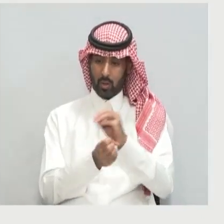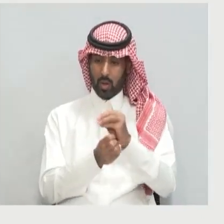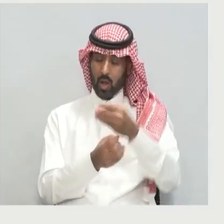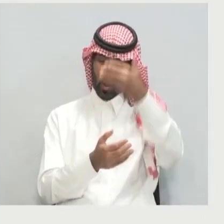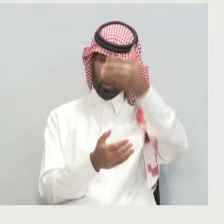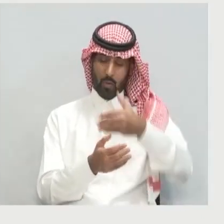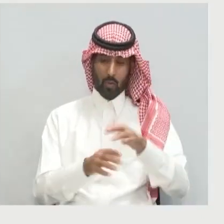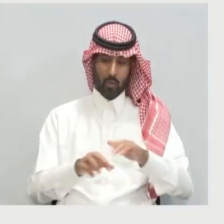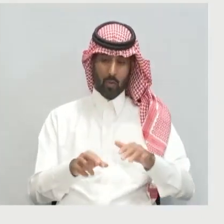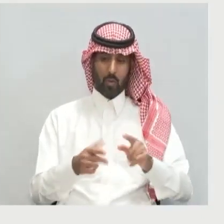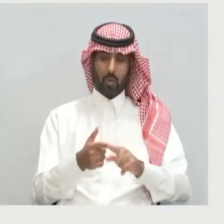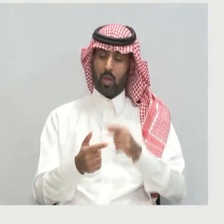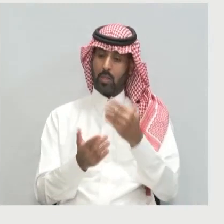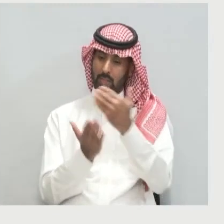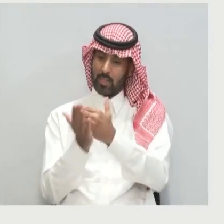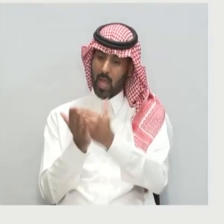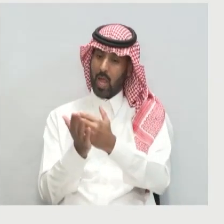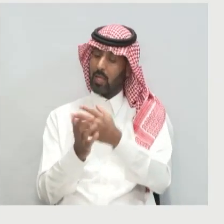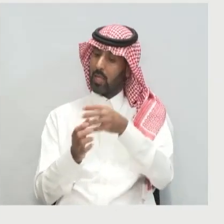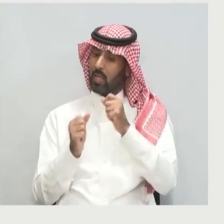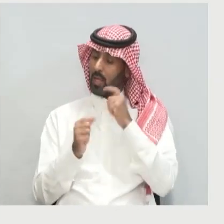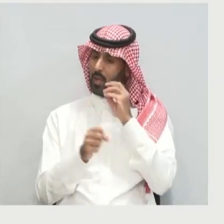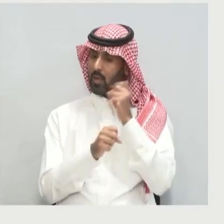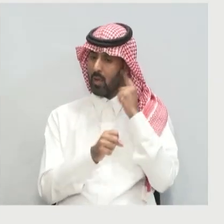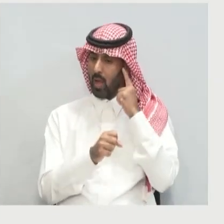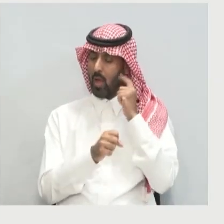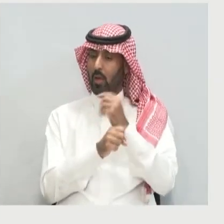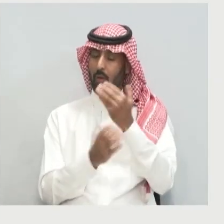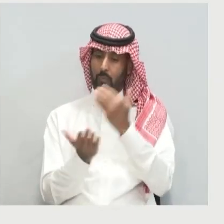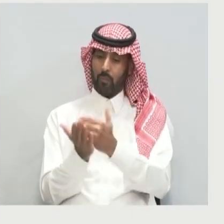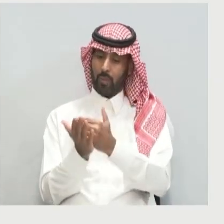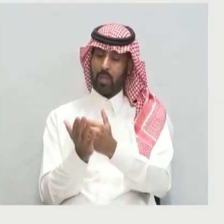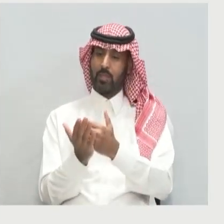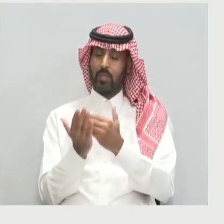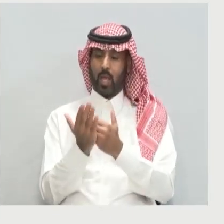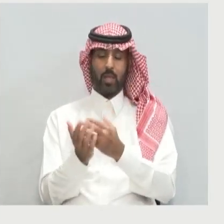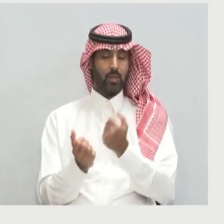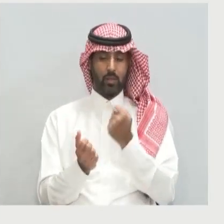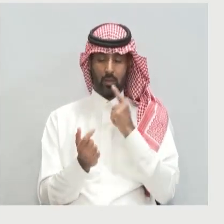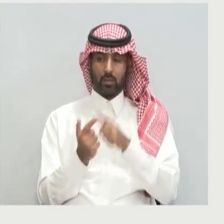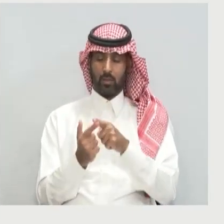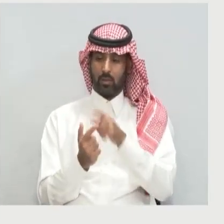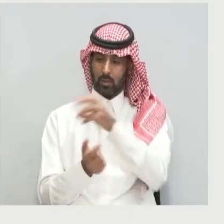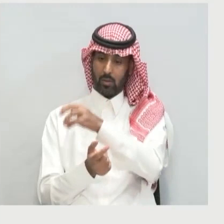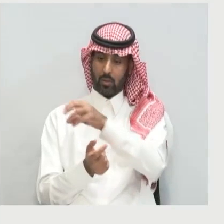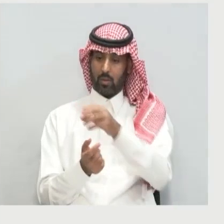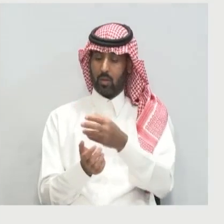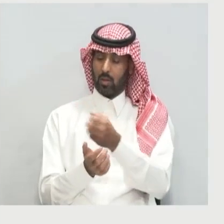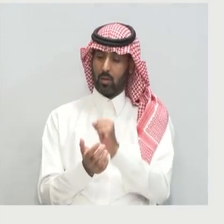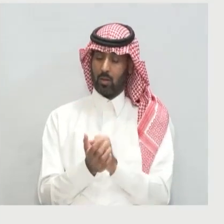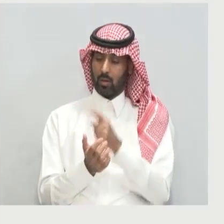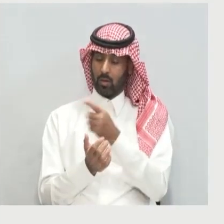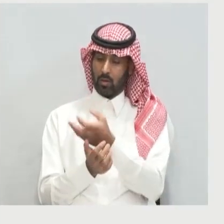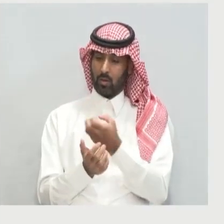مع تحديد مؤهله او مؤهلاتها العلميه اول اشاره الى الجهات او الجهه